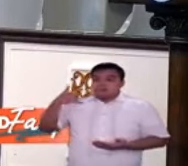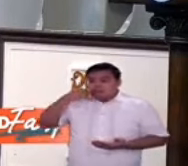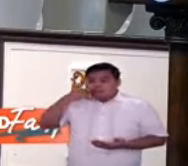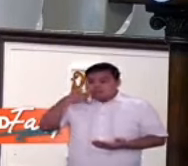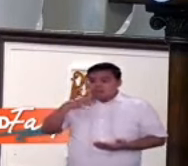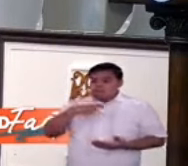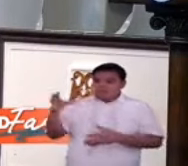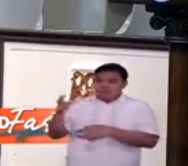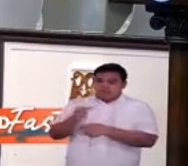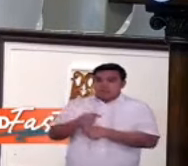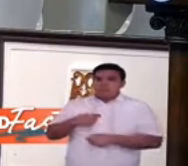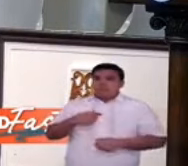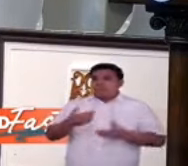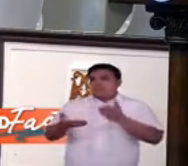kuha. Napalaylain mo kuha.